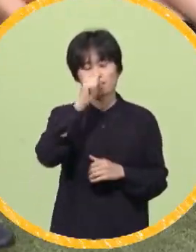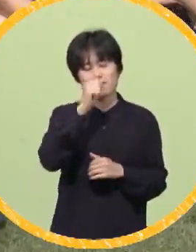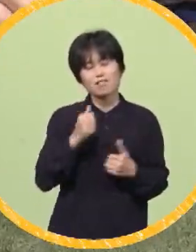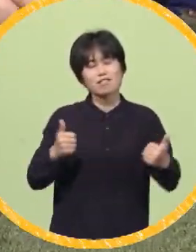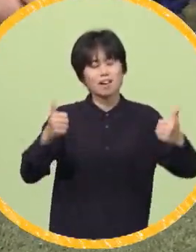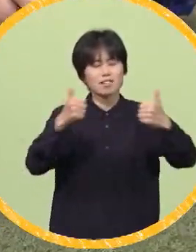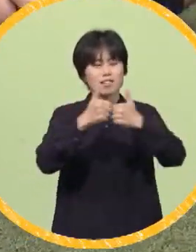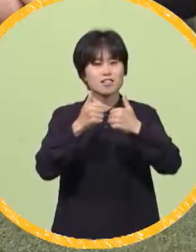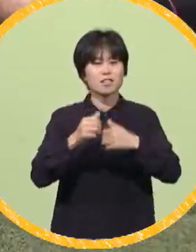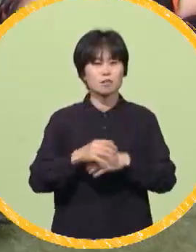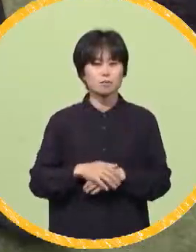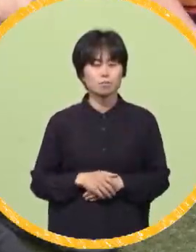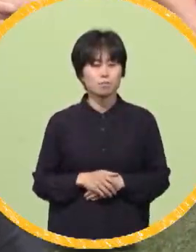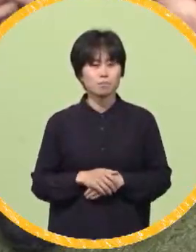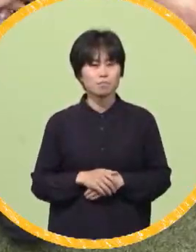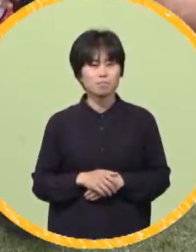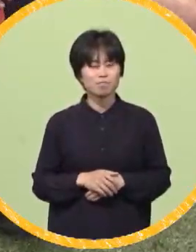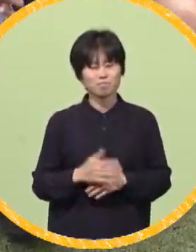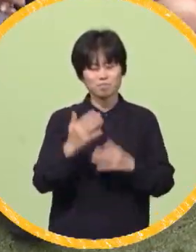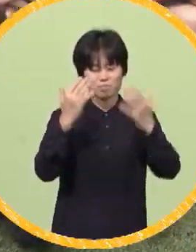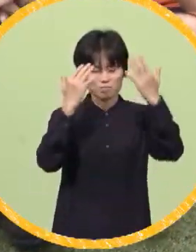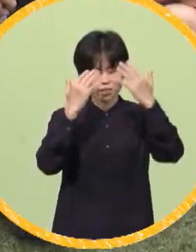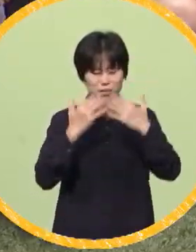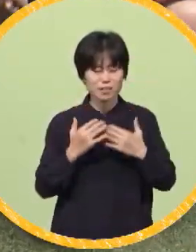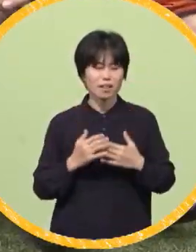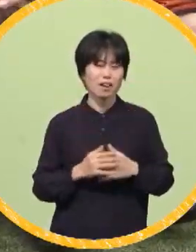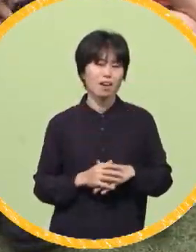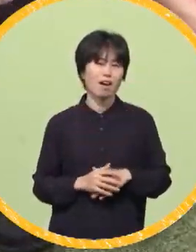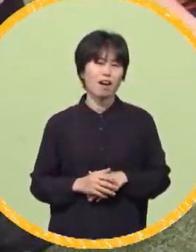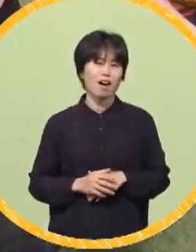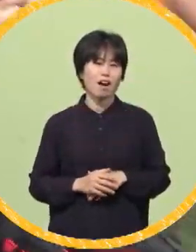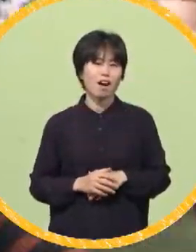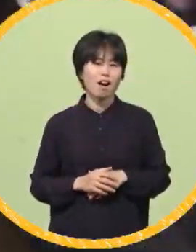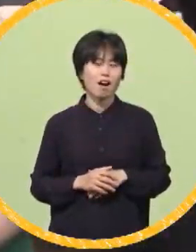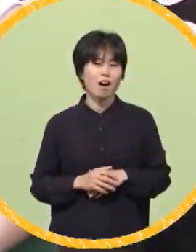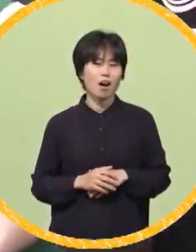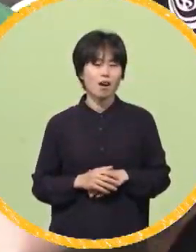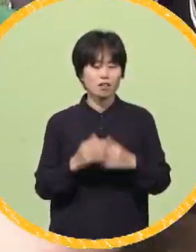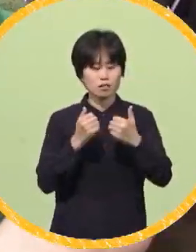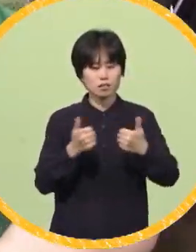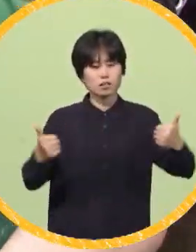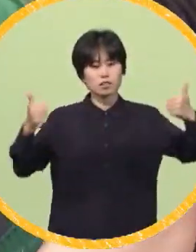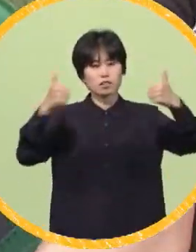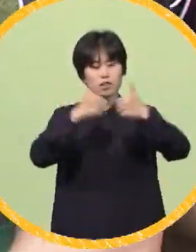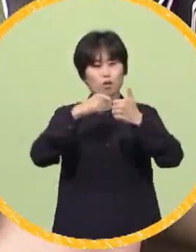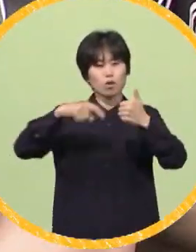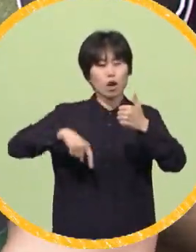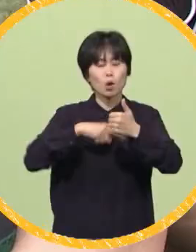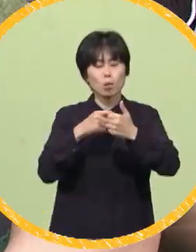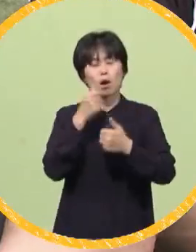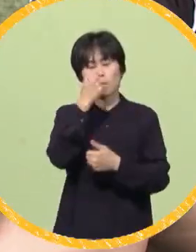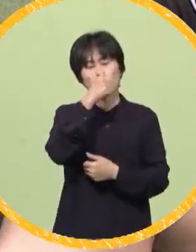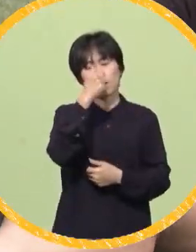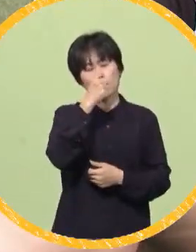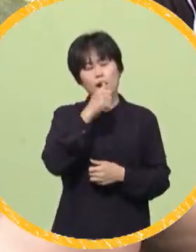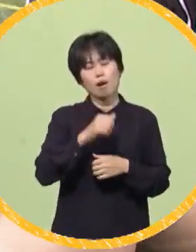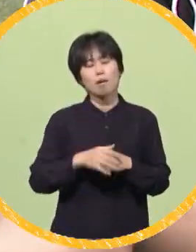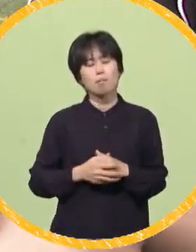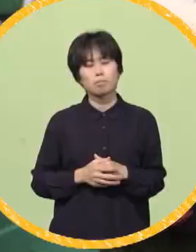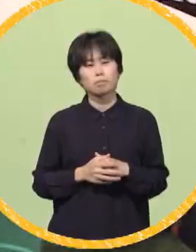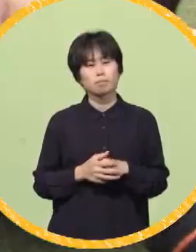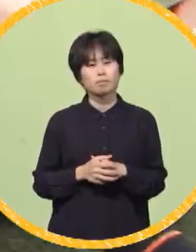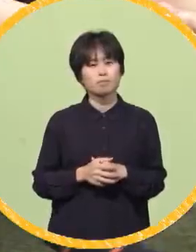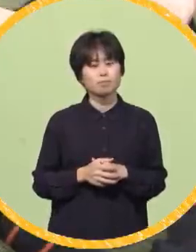させてもらいました、はい、ちょっと勝ちきれなかった、 そうですね、全然いや試合内容は非常に悪くなかったんですけ